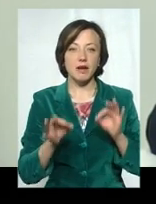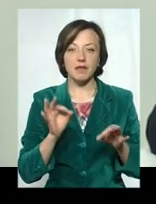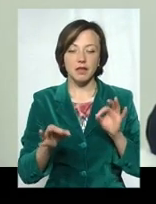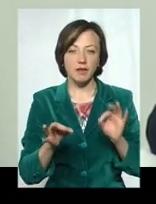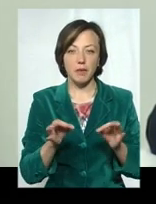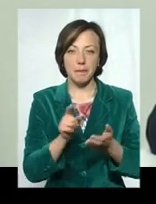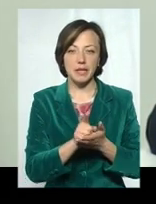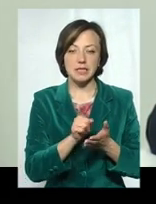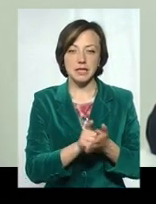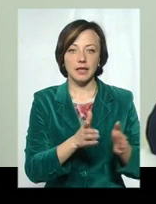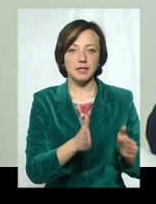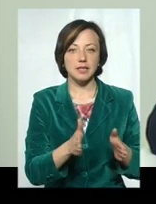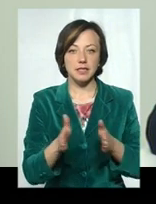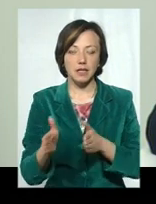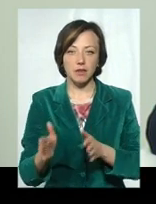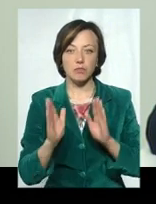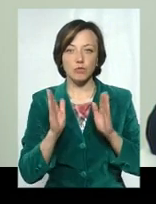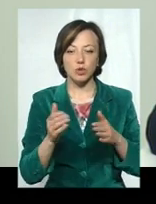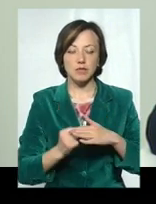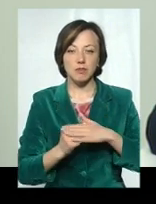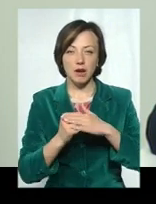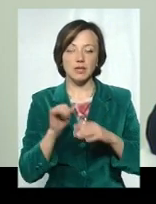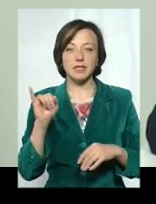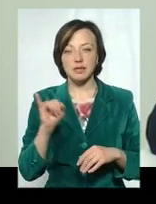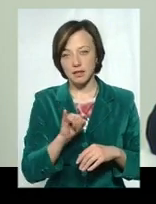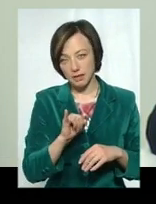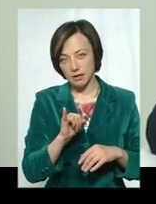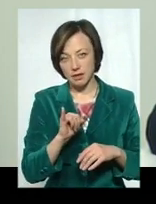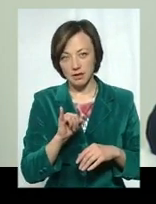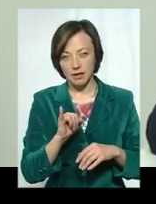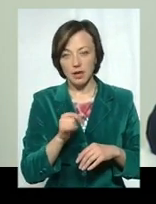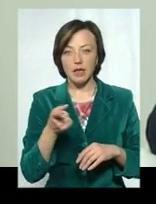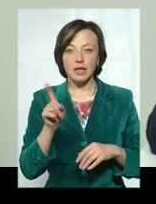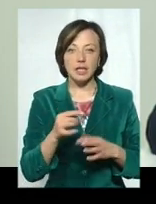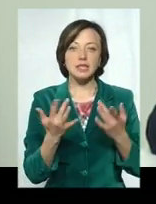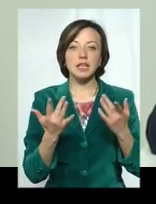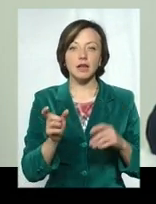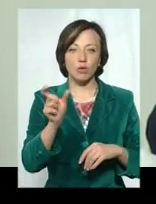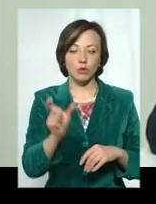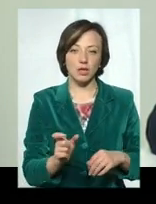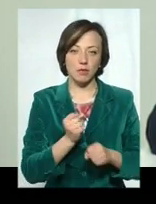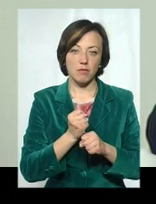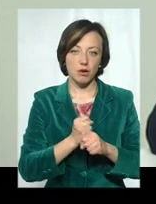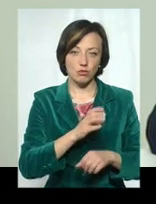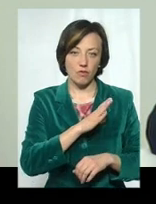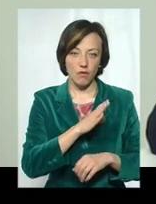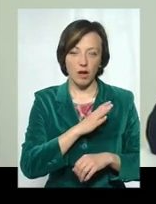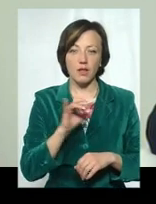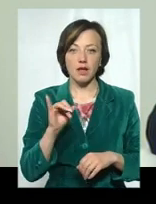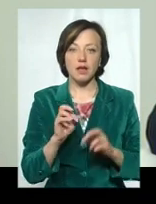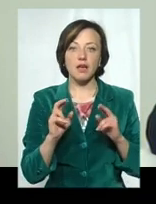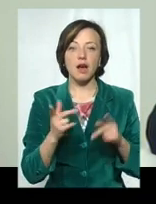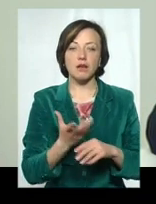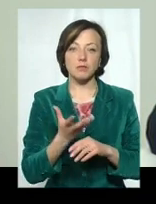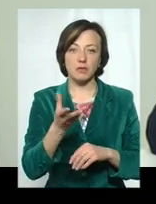система, яка буде спиратись в тому числі і на те, а скільки людина працювала і наскільки вона